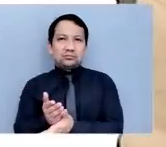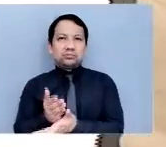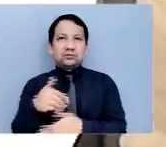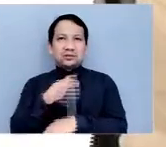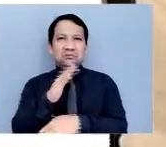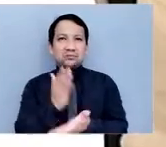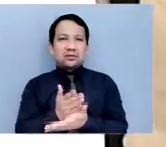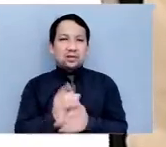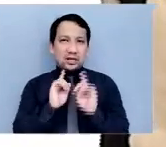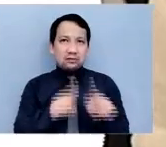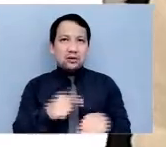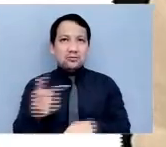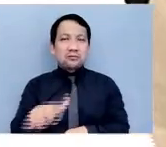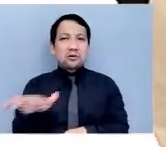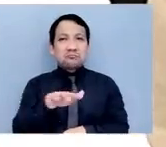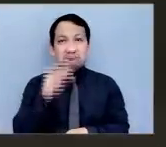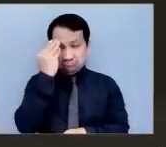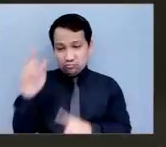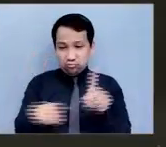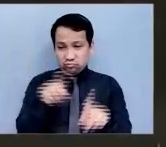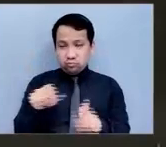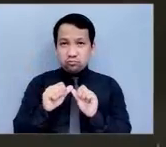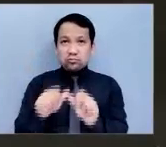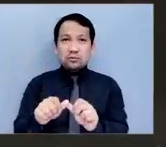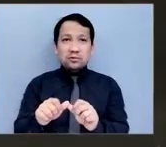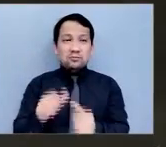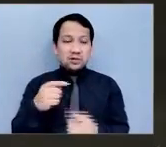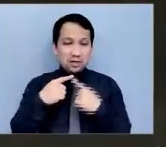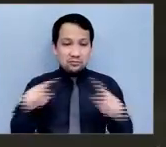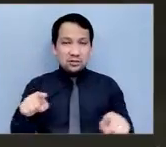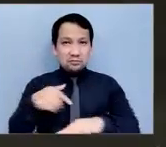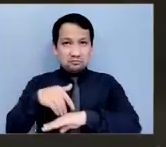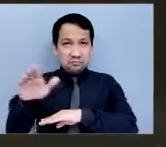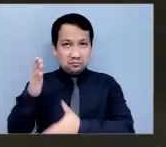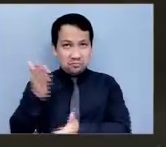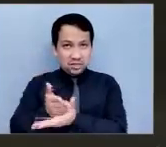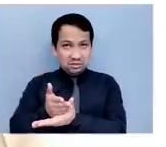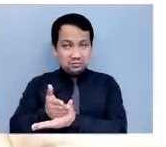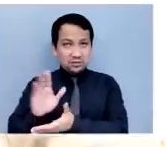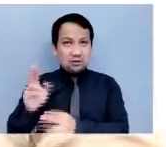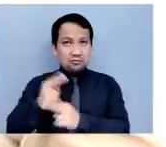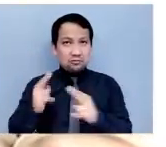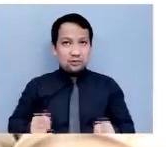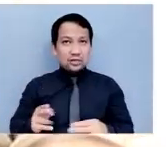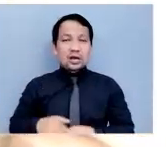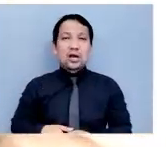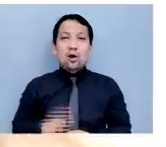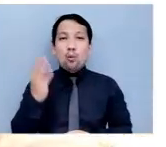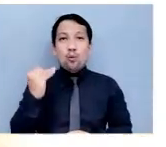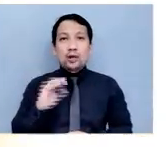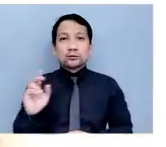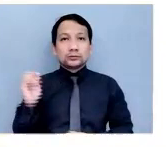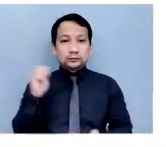ni Pangulong Bongbong Marcos nang tanungin siya kung magpapatupad ba ng deployment ban ang Pilipinas sa Kuwait. Sa gitna yan ang entry ban